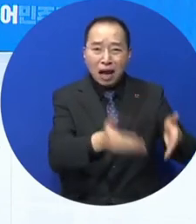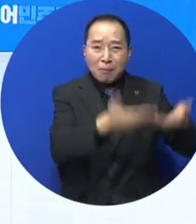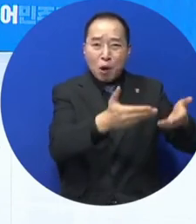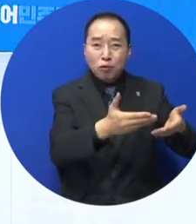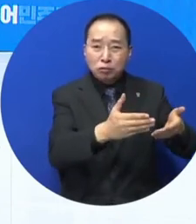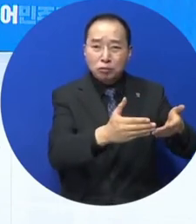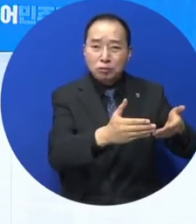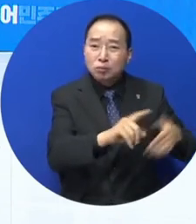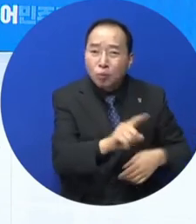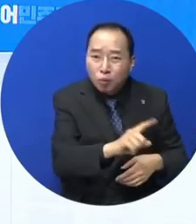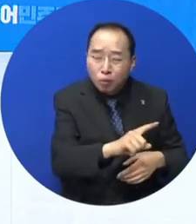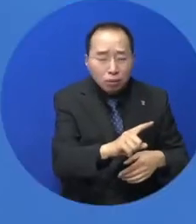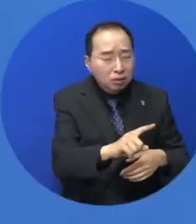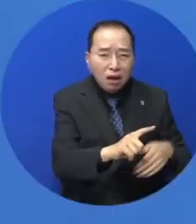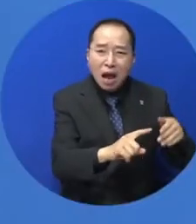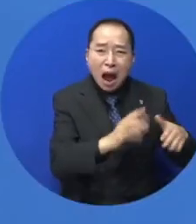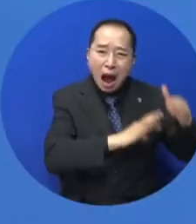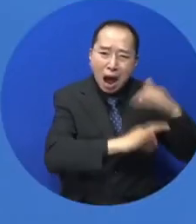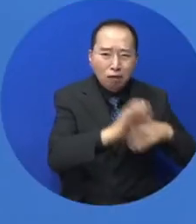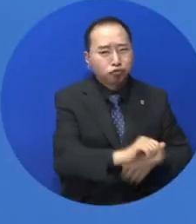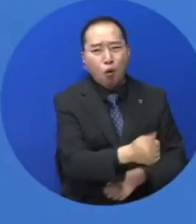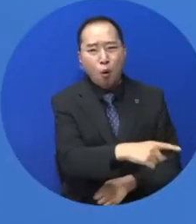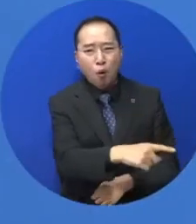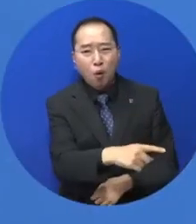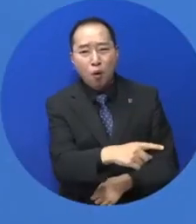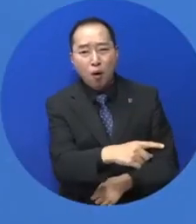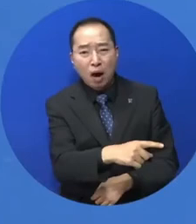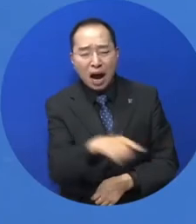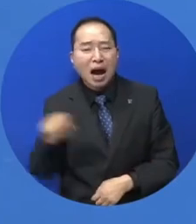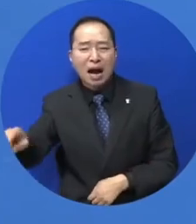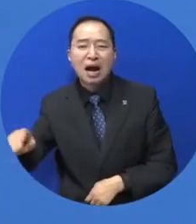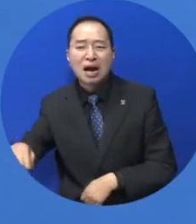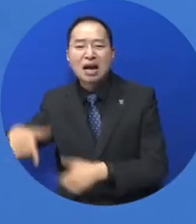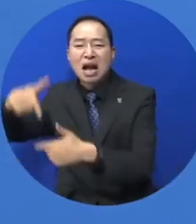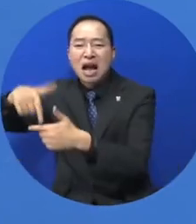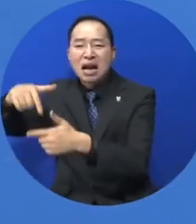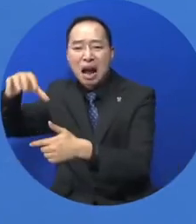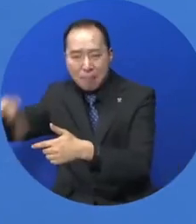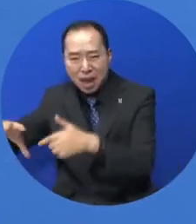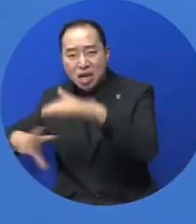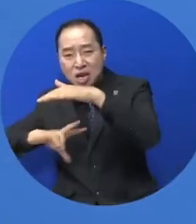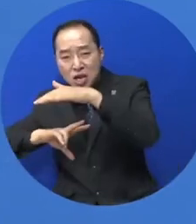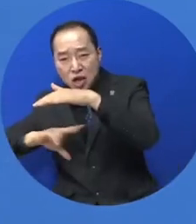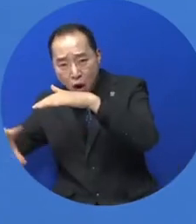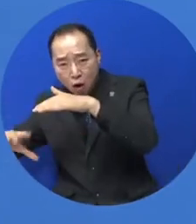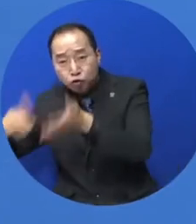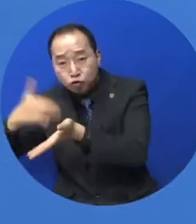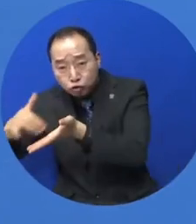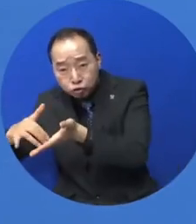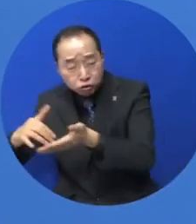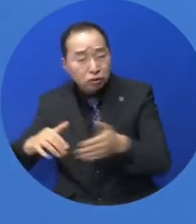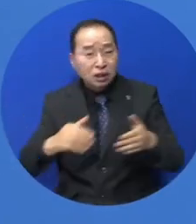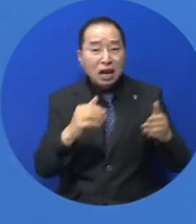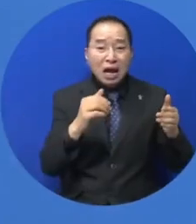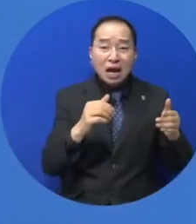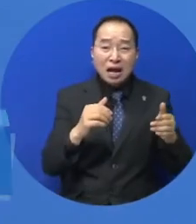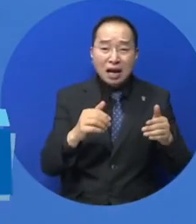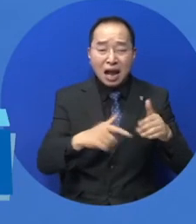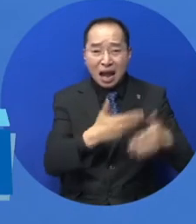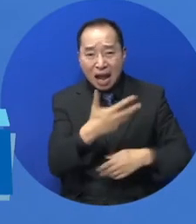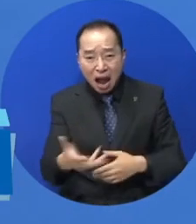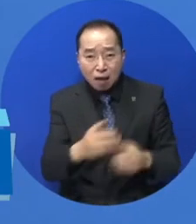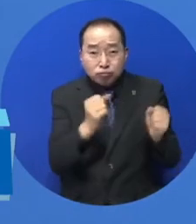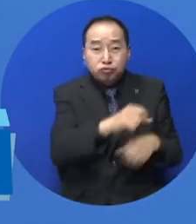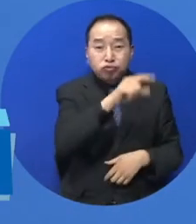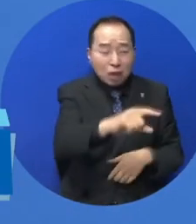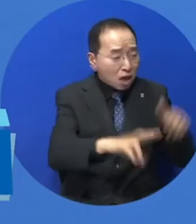질문입니다. 그렇습니다. 강남의 그 지하철역 숫자하고요. 강북의 지하철역 숫자를 비교하면 굉장히 차이가 많이